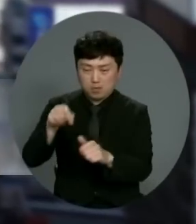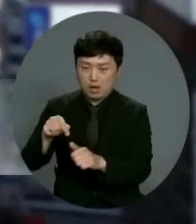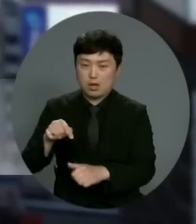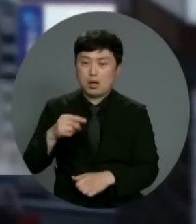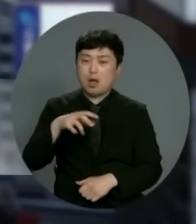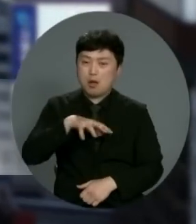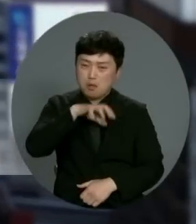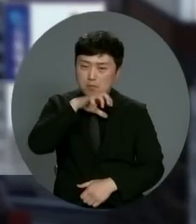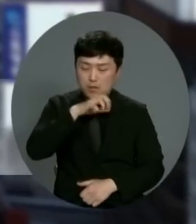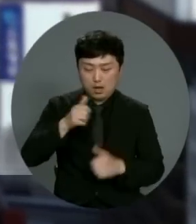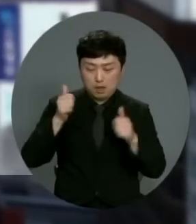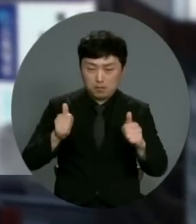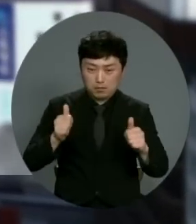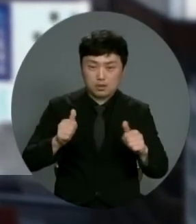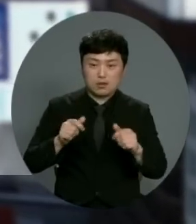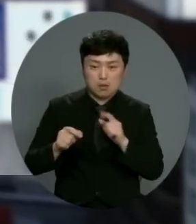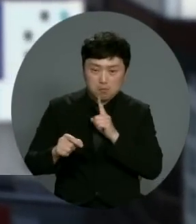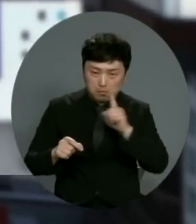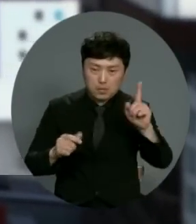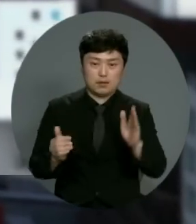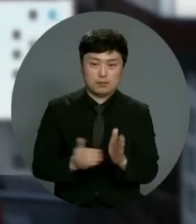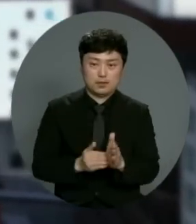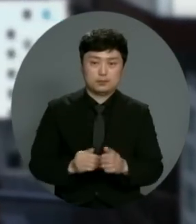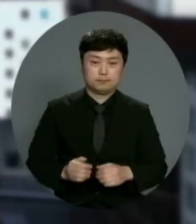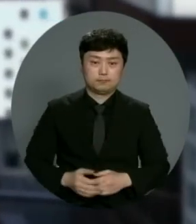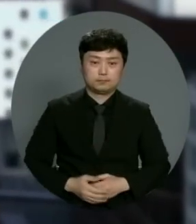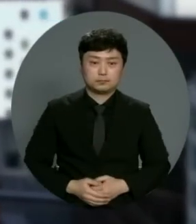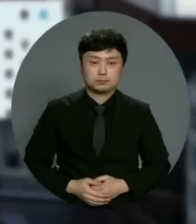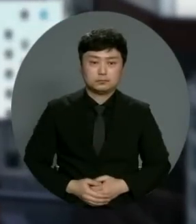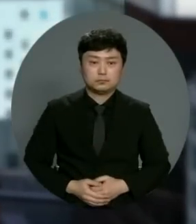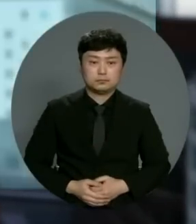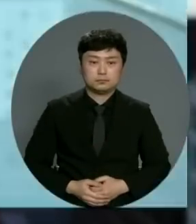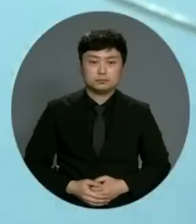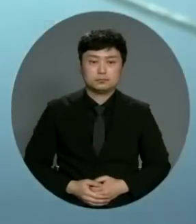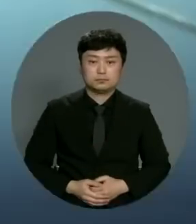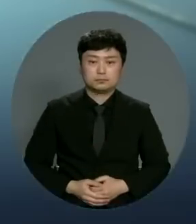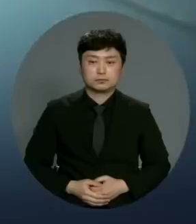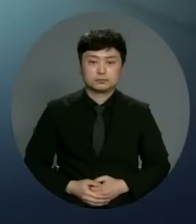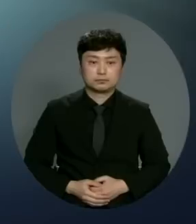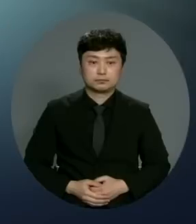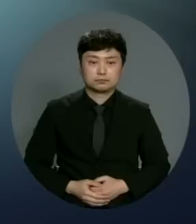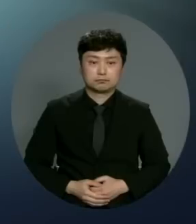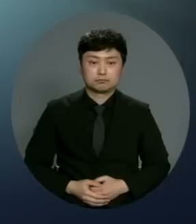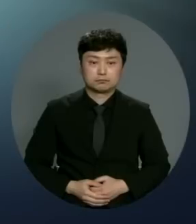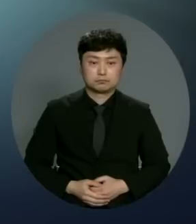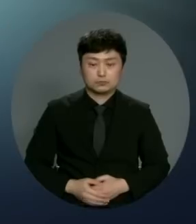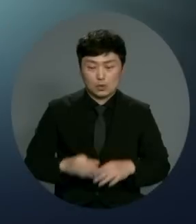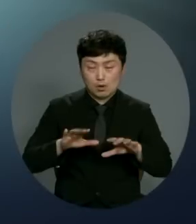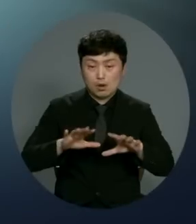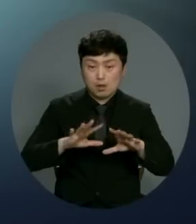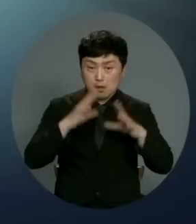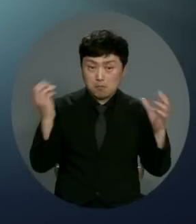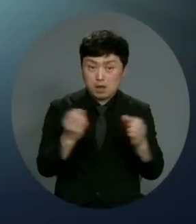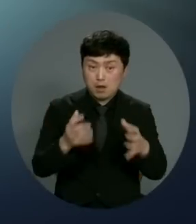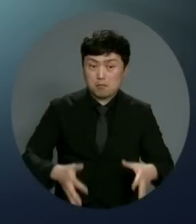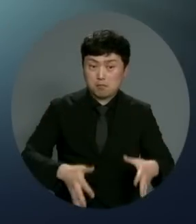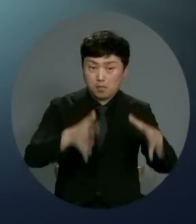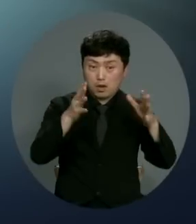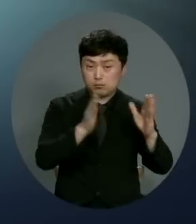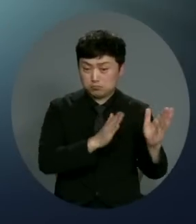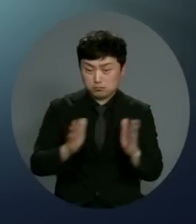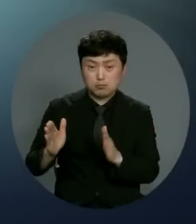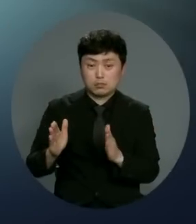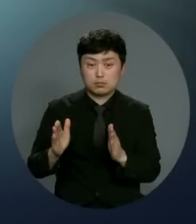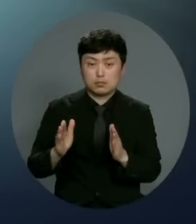부당하다며 법원에 가처분 신청을 냈습니다. 저희 같은 경우는 이제 원래 준공인하고 다 정리를 해야 되는 입장이거든요.